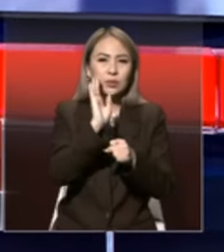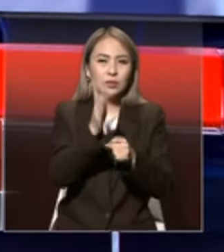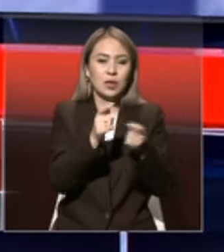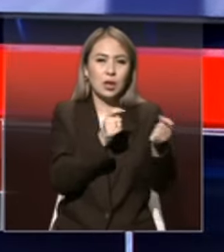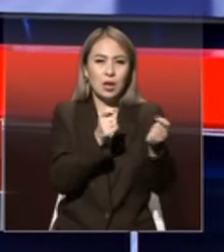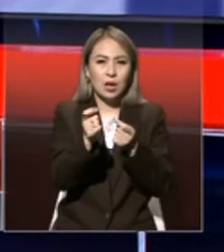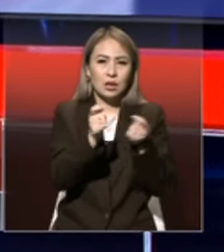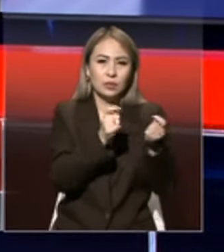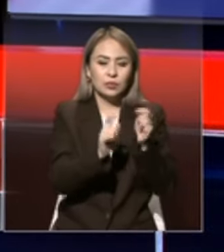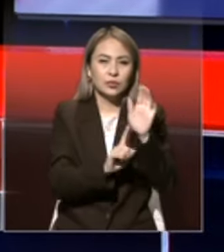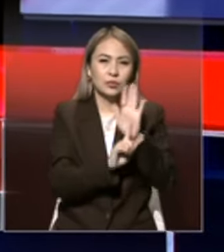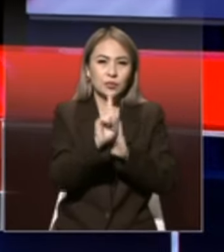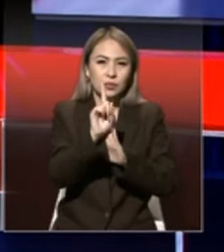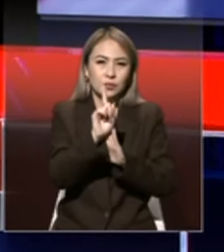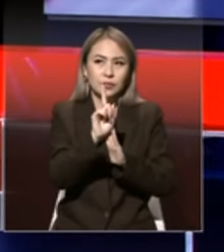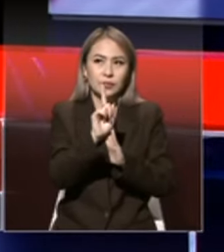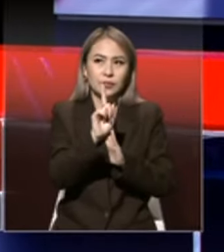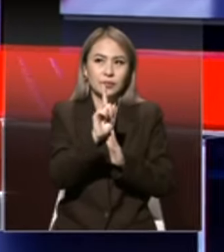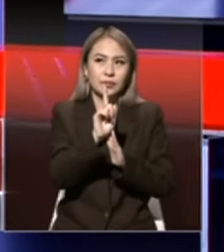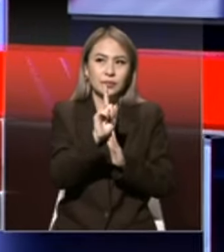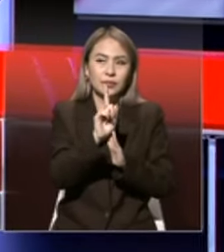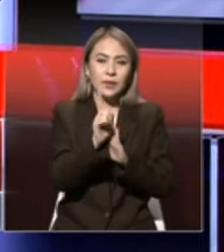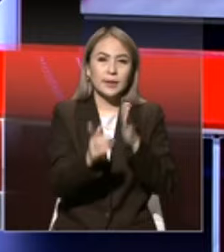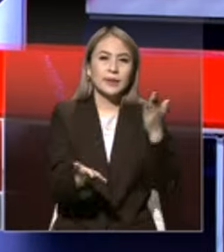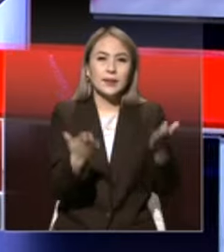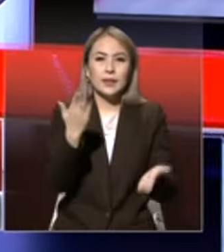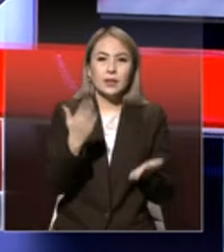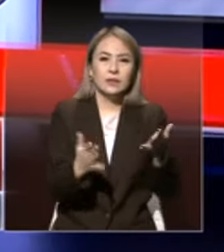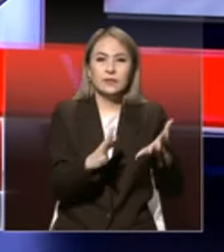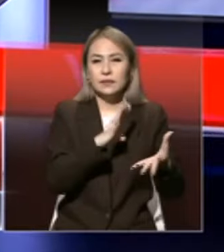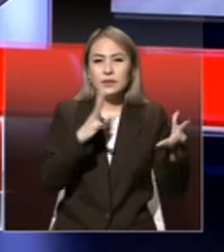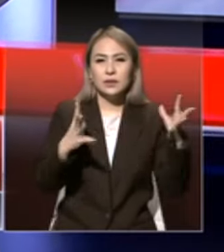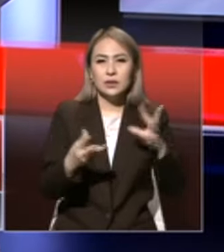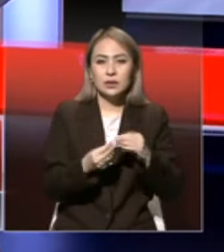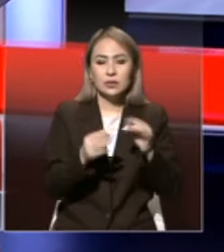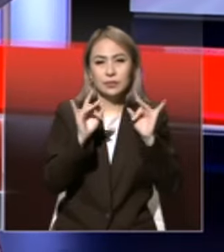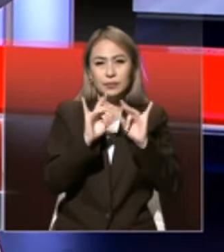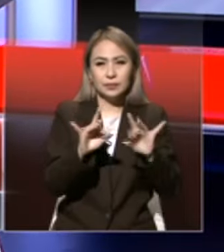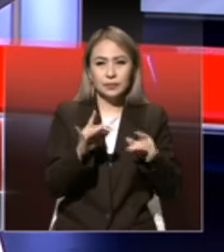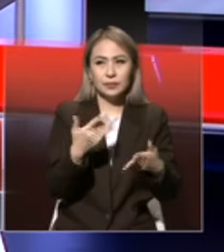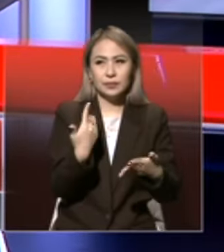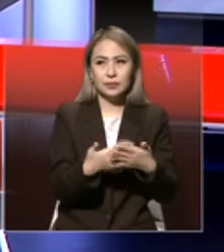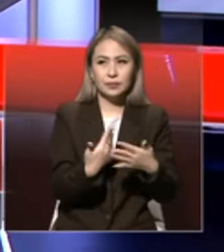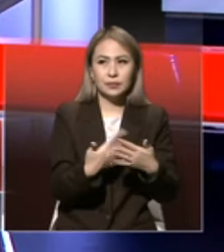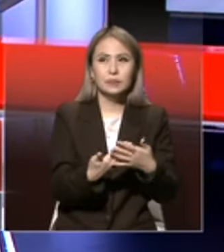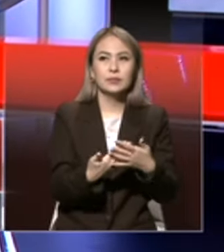әкімшілік іс қозғалып жатыр. Егер нәтижелерін айта кететін болсам,